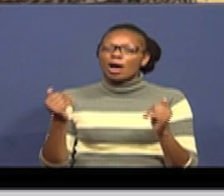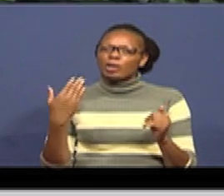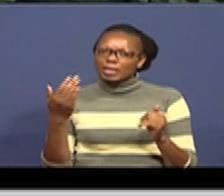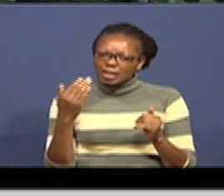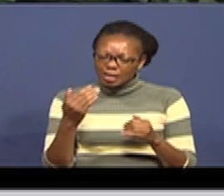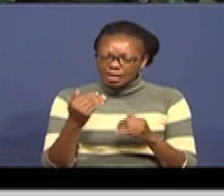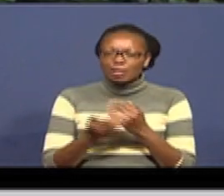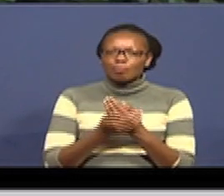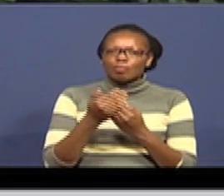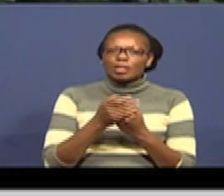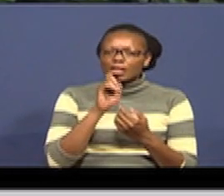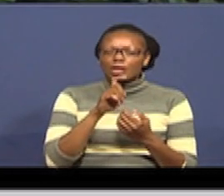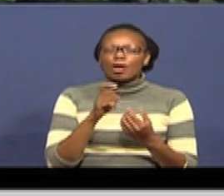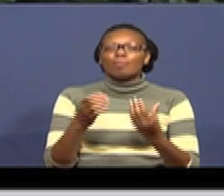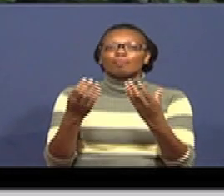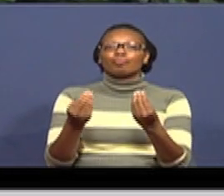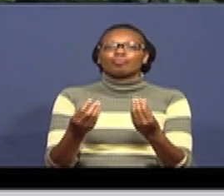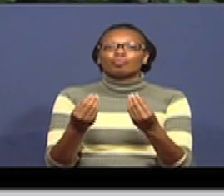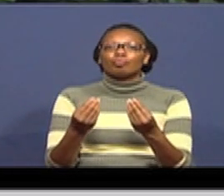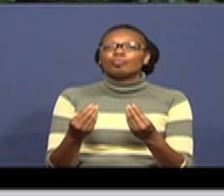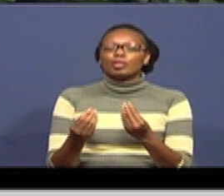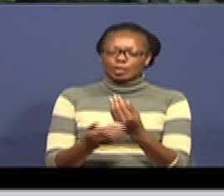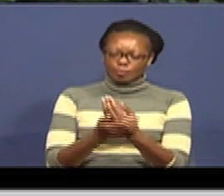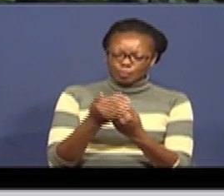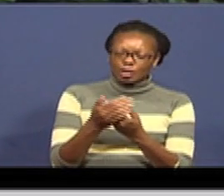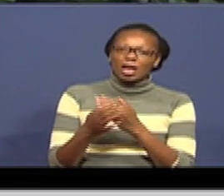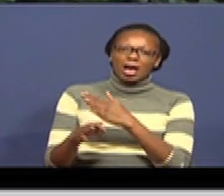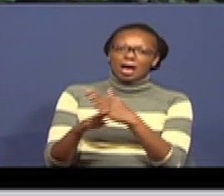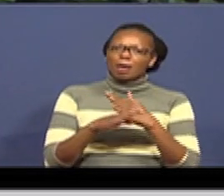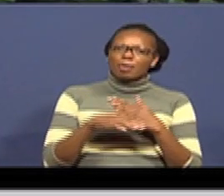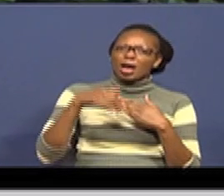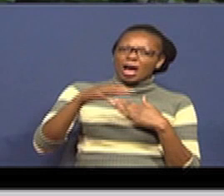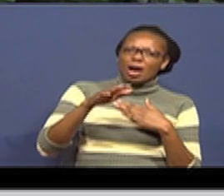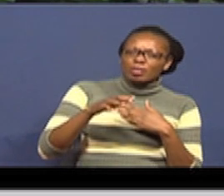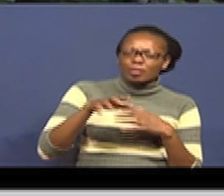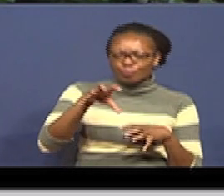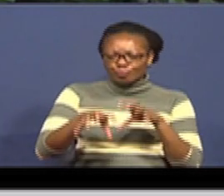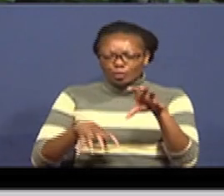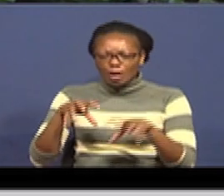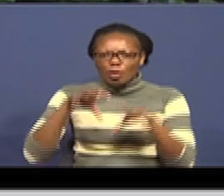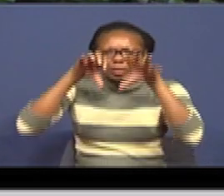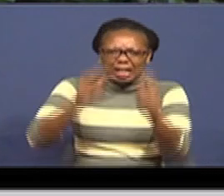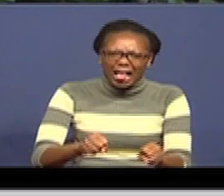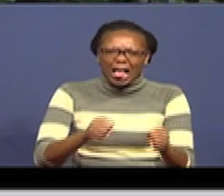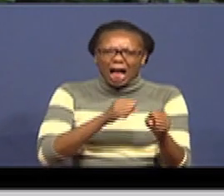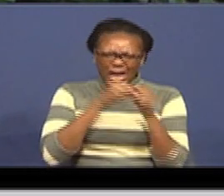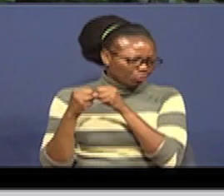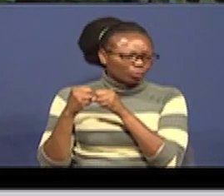in greenhouse or in the house is more easy to managing because some